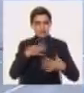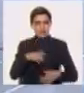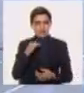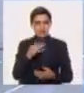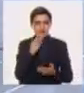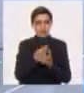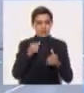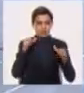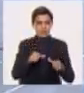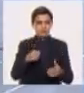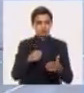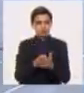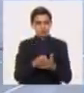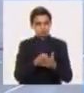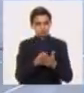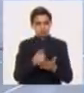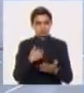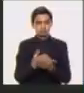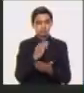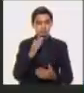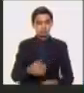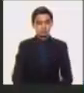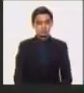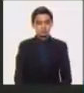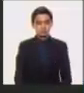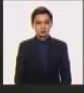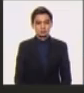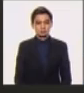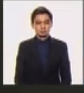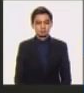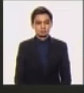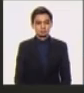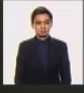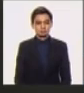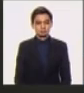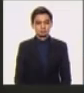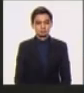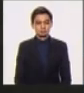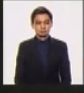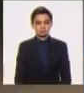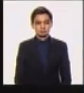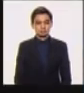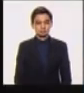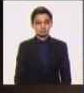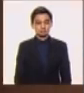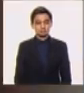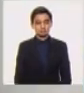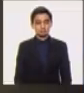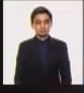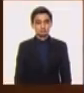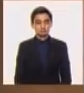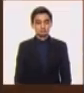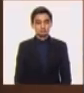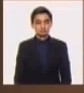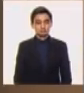құқығын соңына дейін қорғағысы келеді. Жай қалтан күшеван көрсін деп отыр едің ғой. Жігіттер мен қорқып. Білесің ба? Екеулерім жатқыз қойып